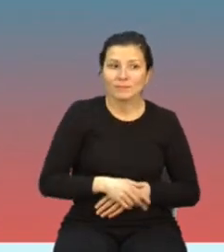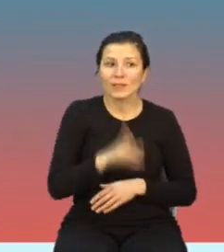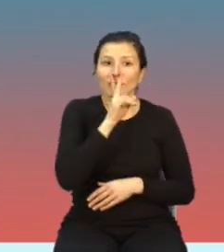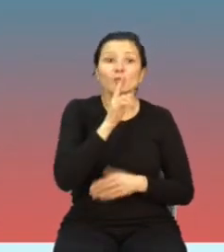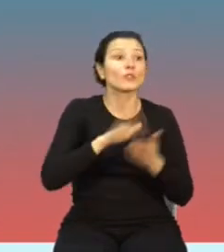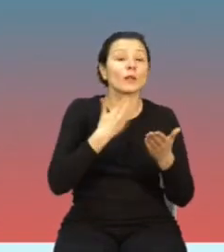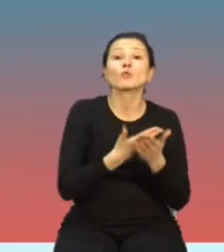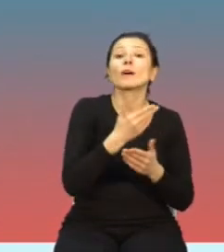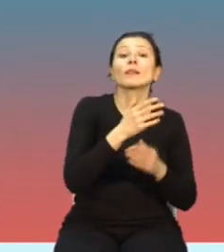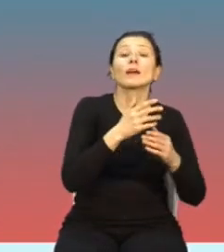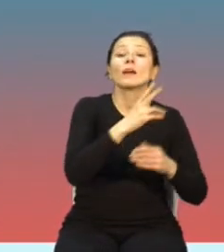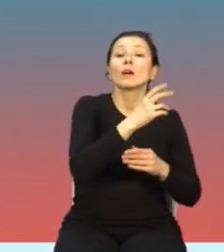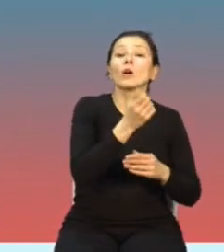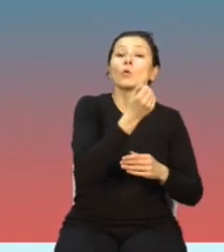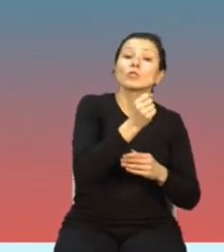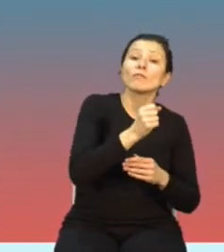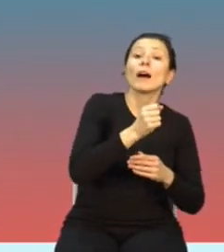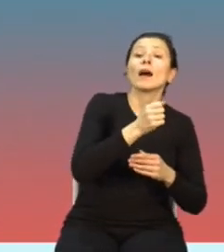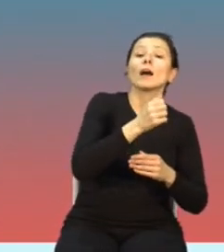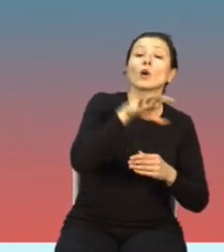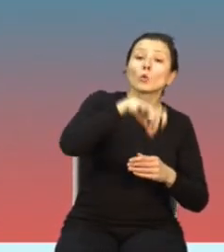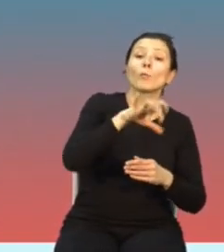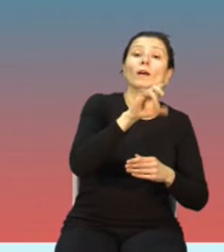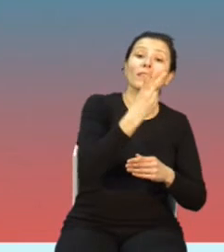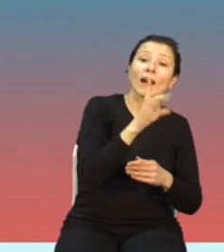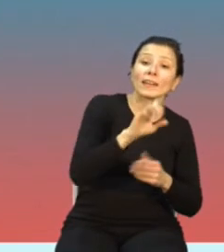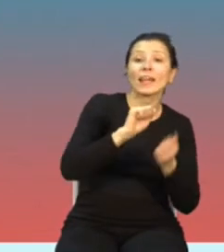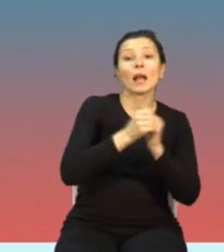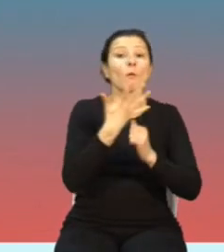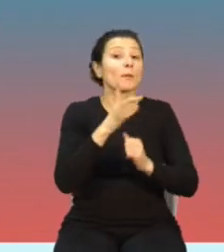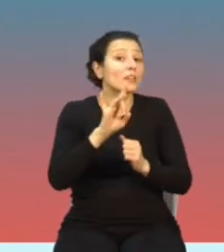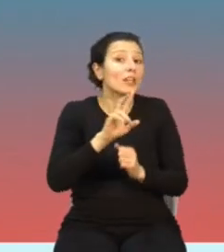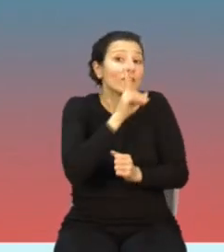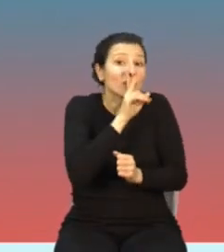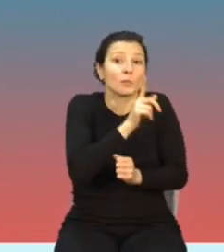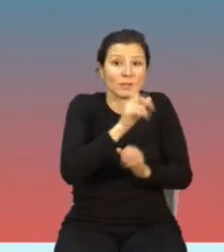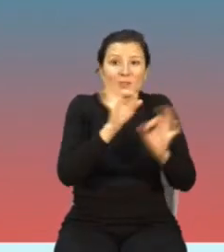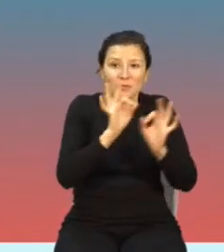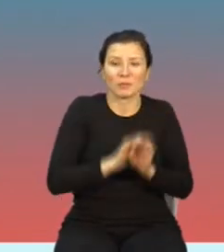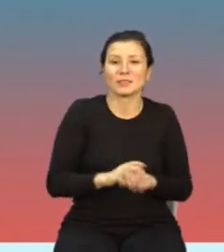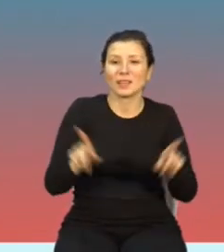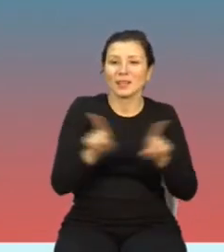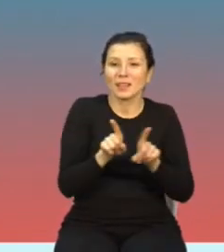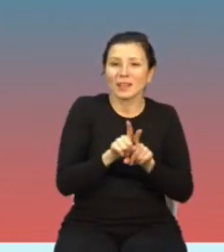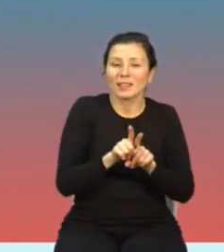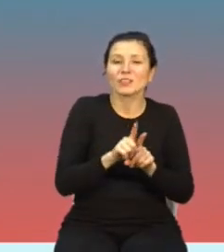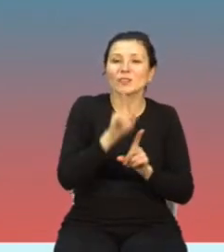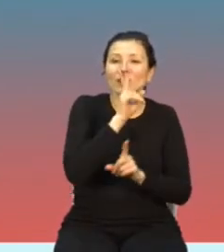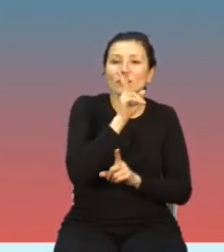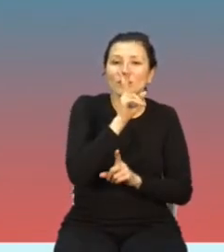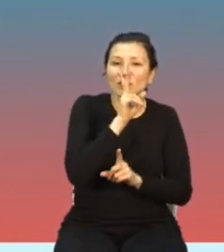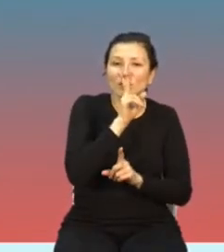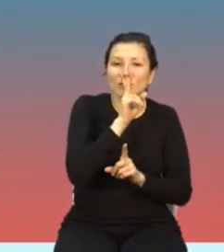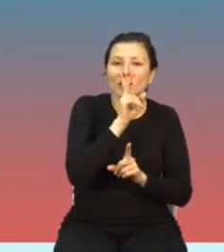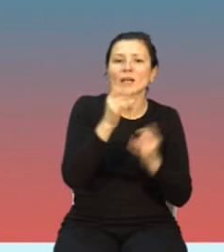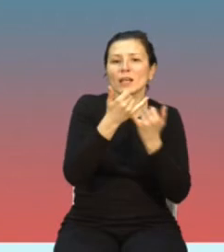2G, widzimy 4G, widzimy też 5G i widzimy również dostępność usługi NB